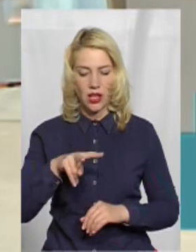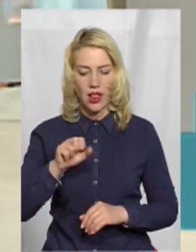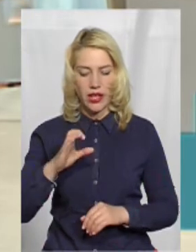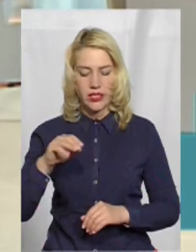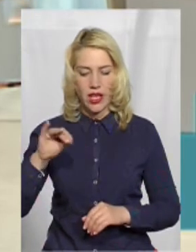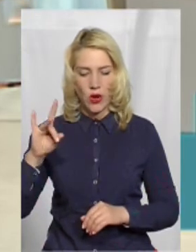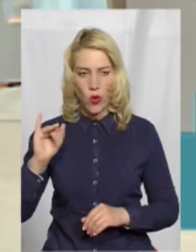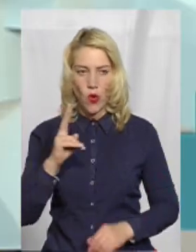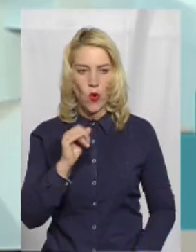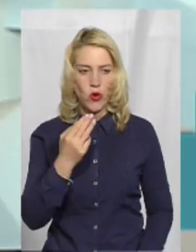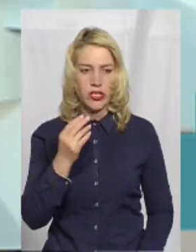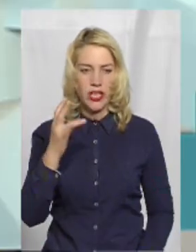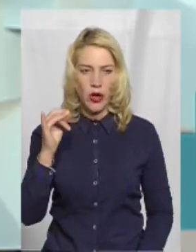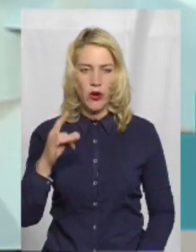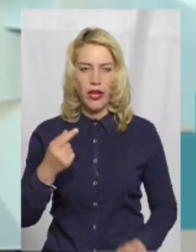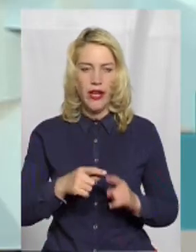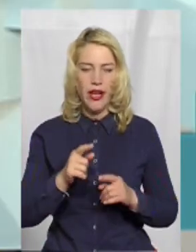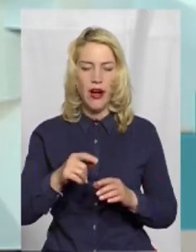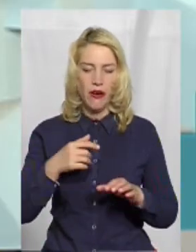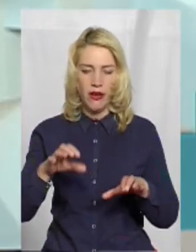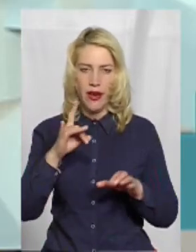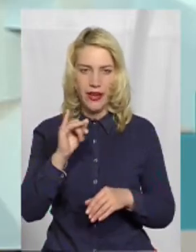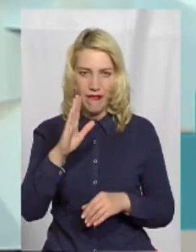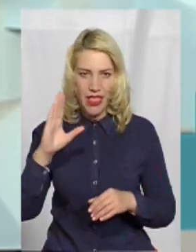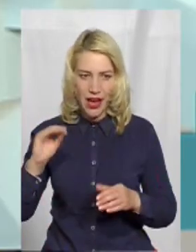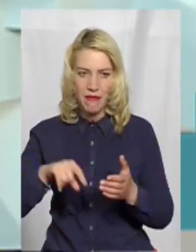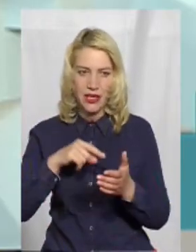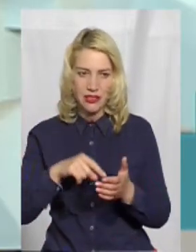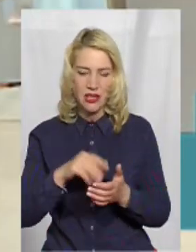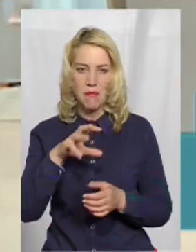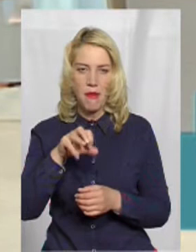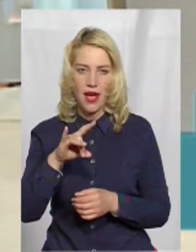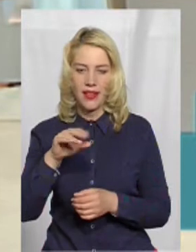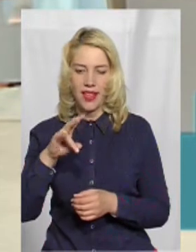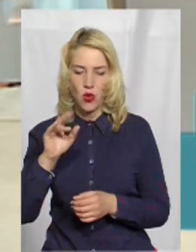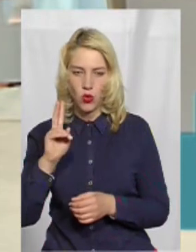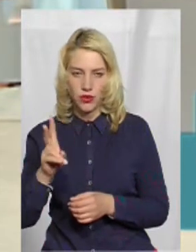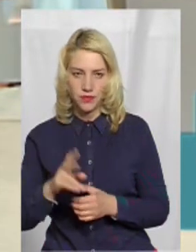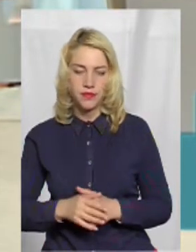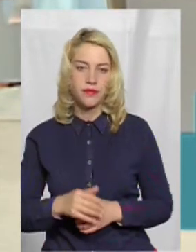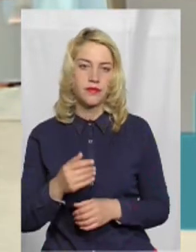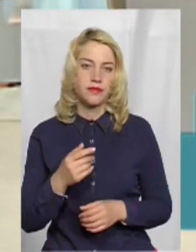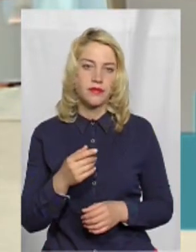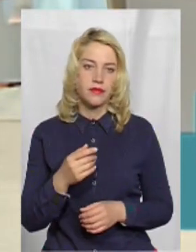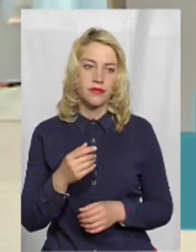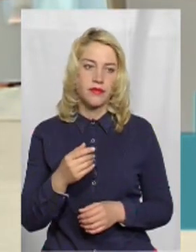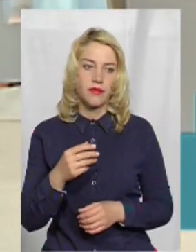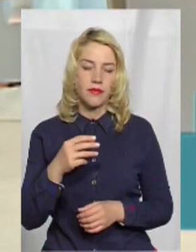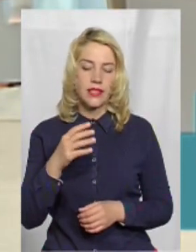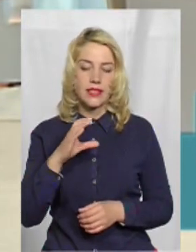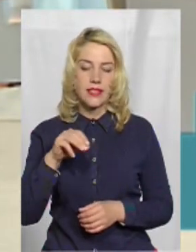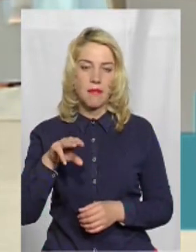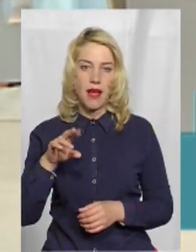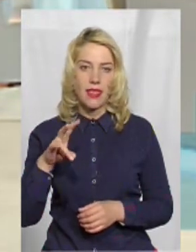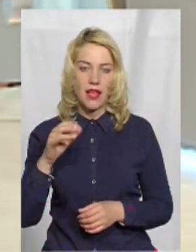Степаном Кушніром та головою ради екоклубу із Рівного Андрієм Мартинюком. Добрий вечір. Добрий вечір. Степане,